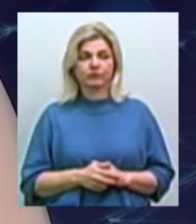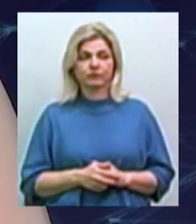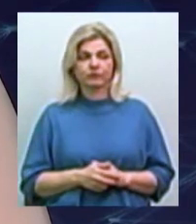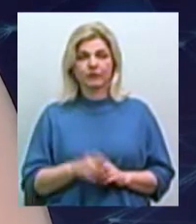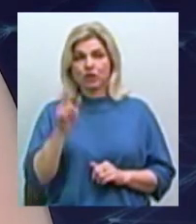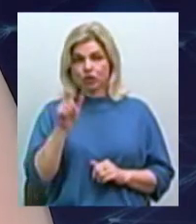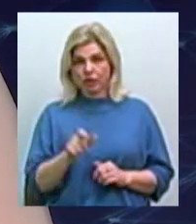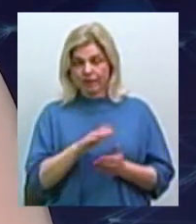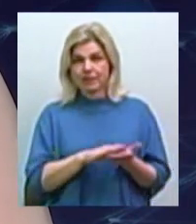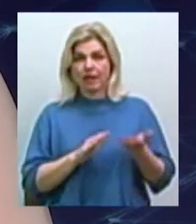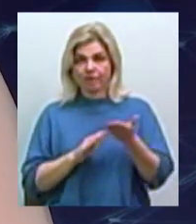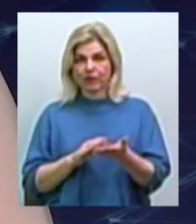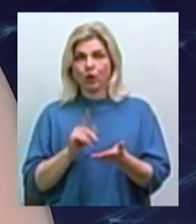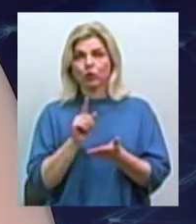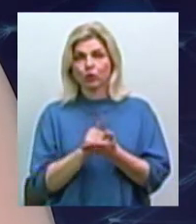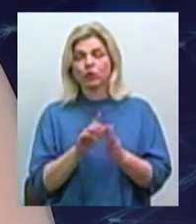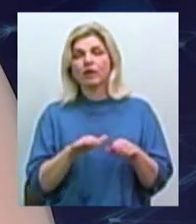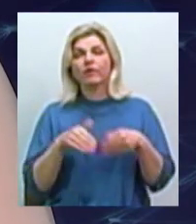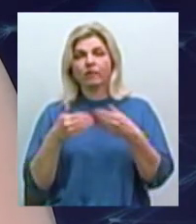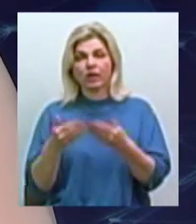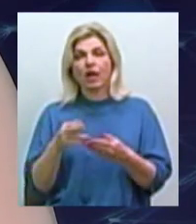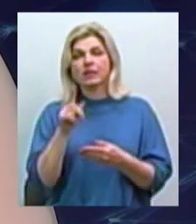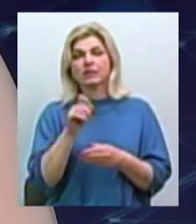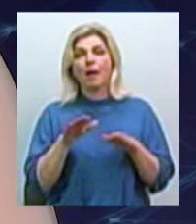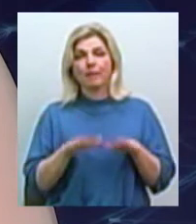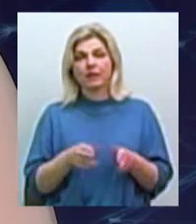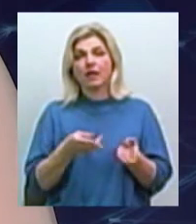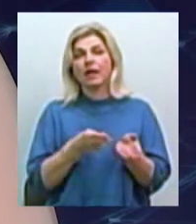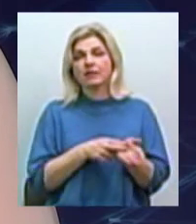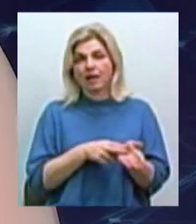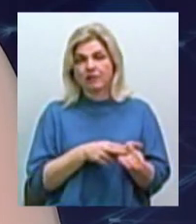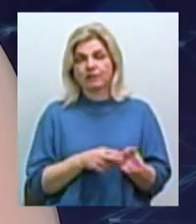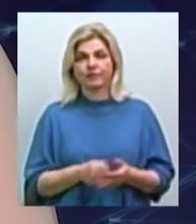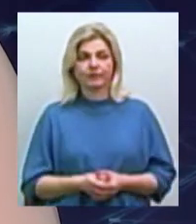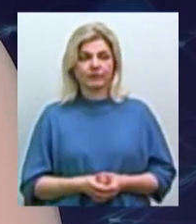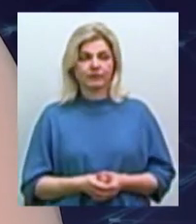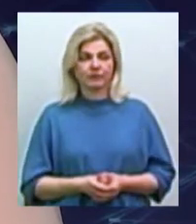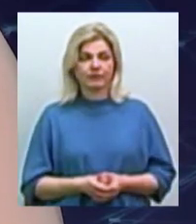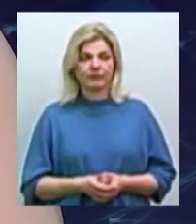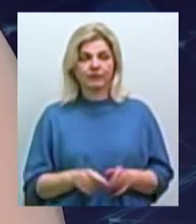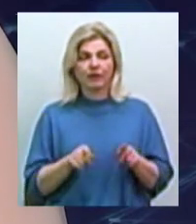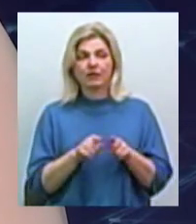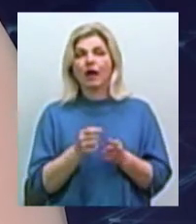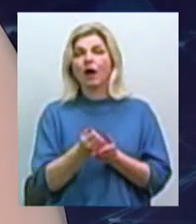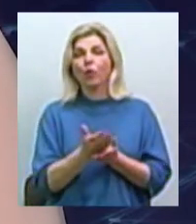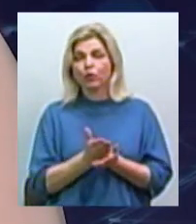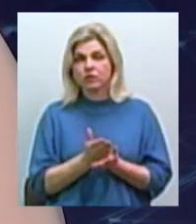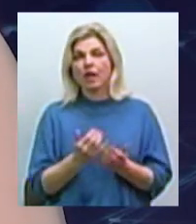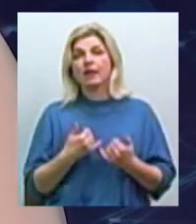заявник має звернутися за місцем реєстрації. Така послуга надається за